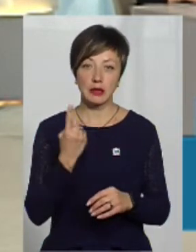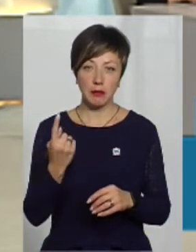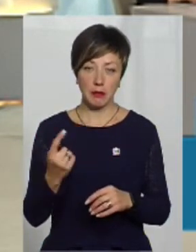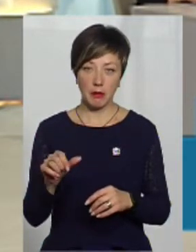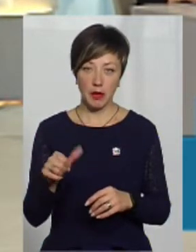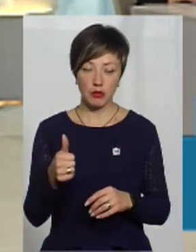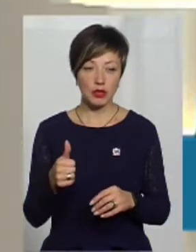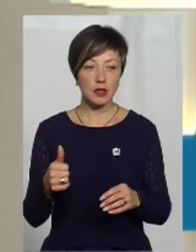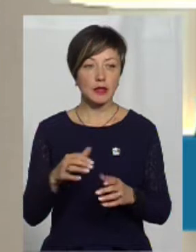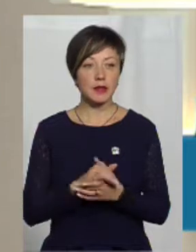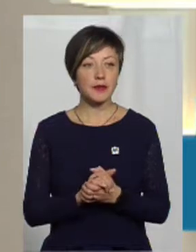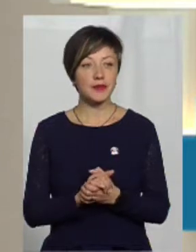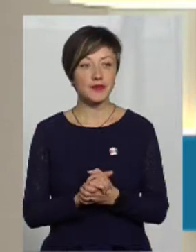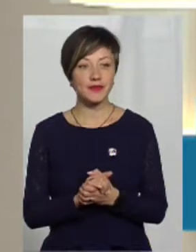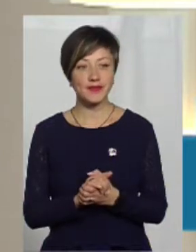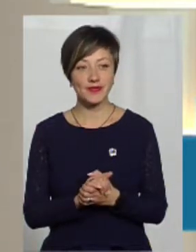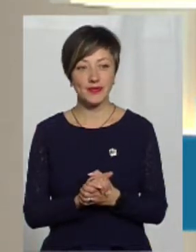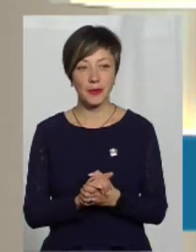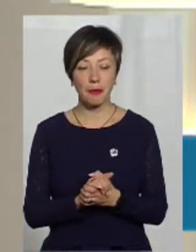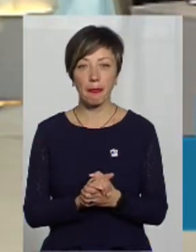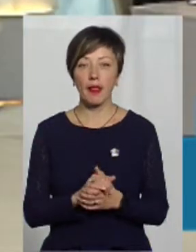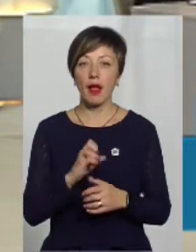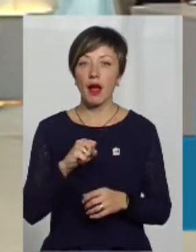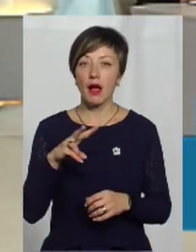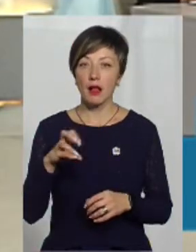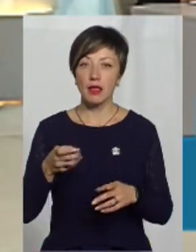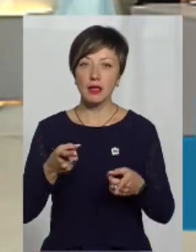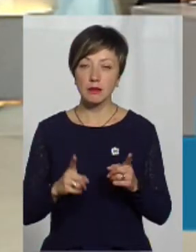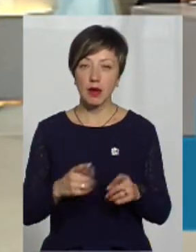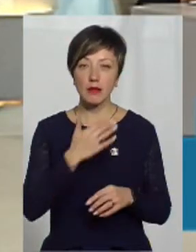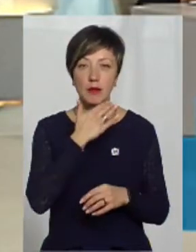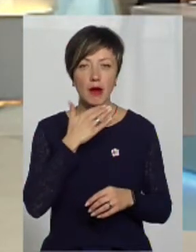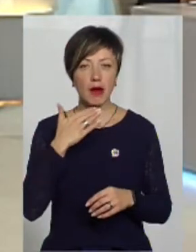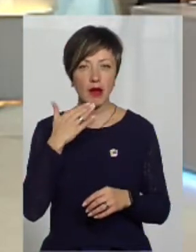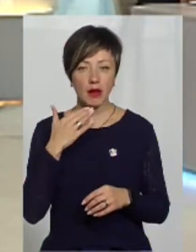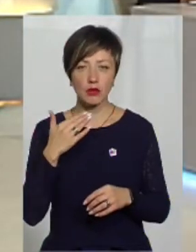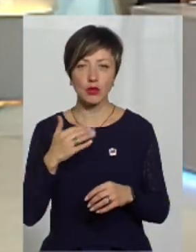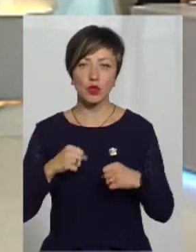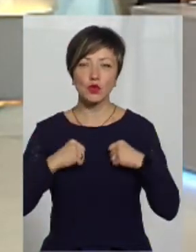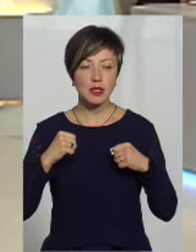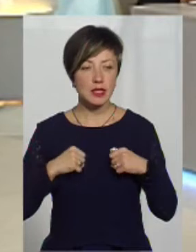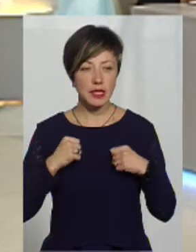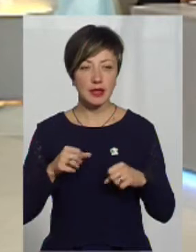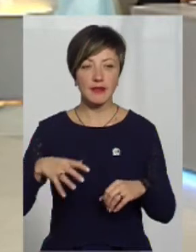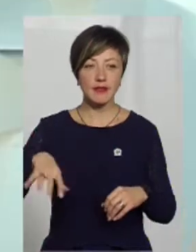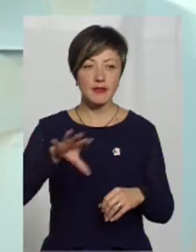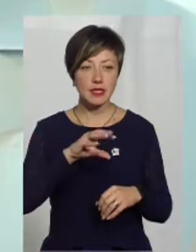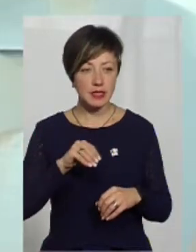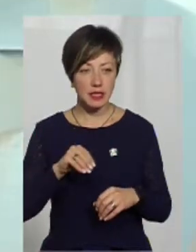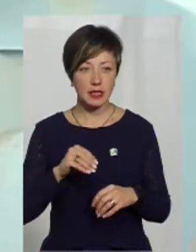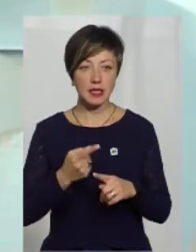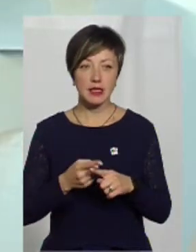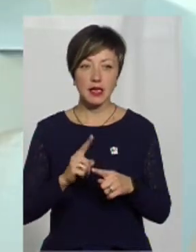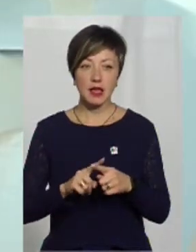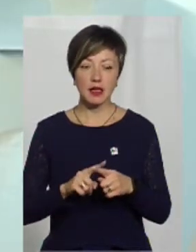Так, зійшлися всі зорі. Зійшлися всі зорі. Ну, але насправді за тим дуже багато зусиль всіх.